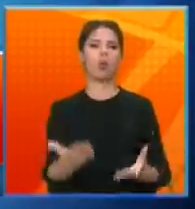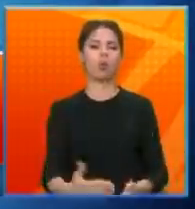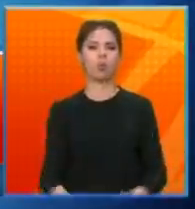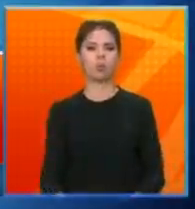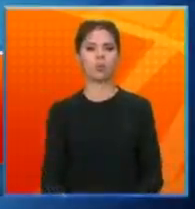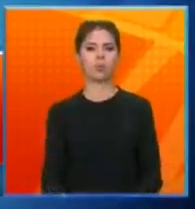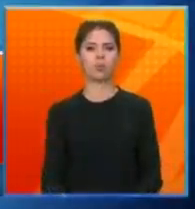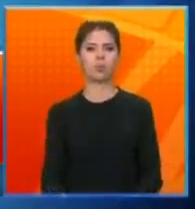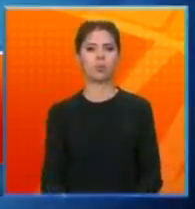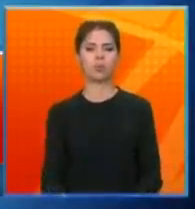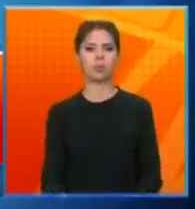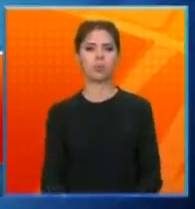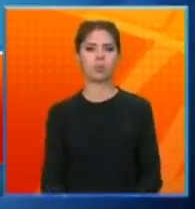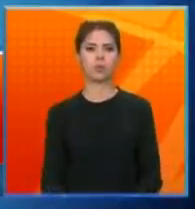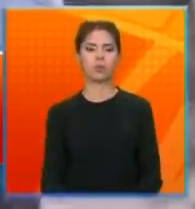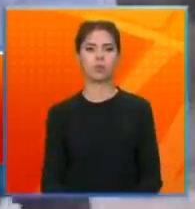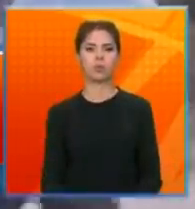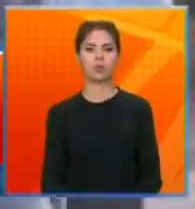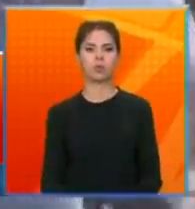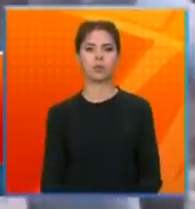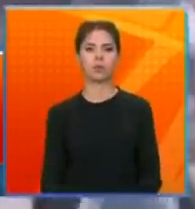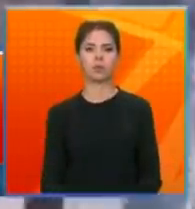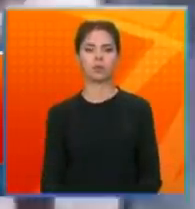Yok adam, bir şey daha geliyor. Eyvah eyvah